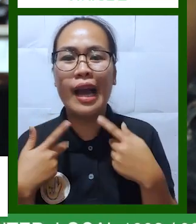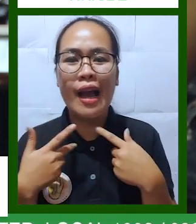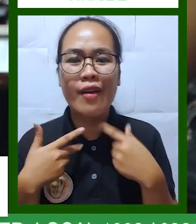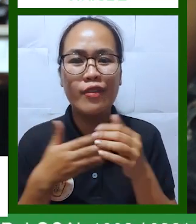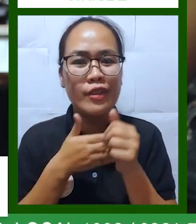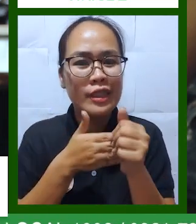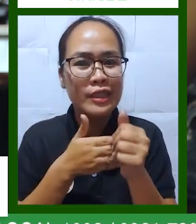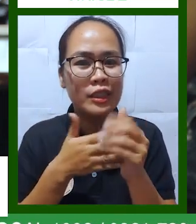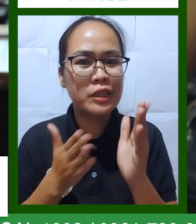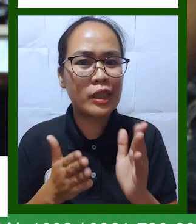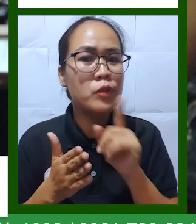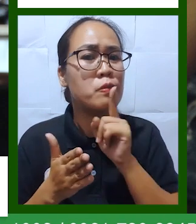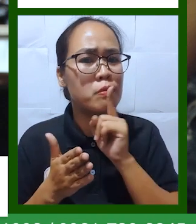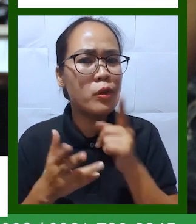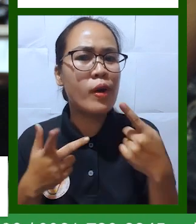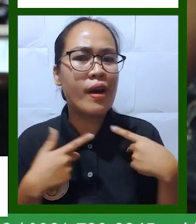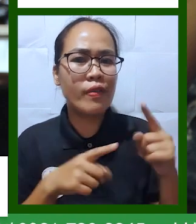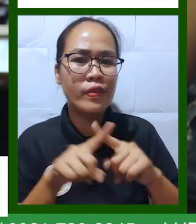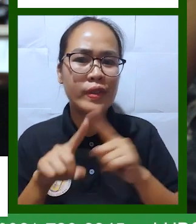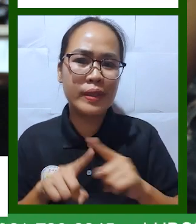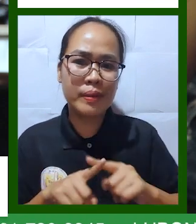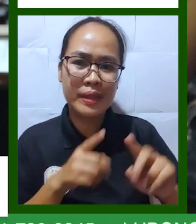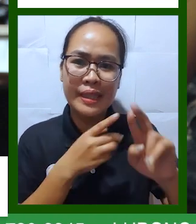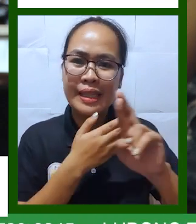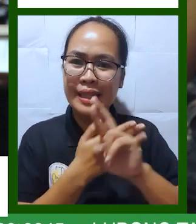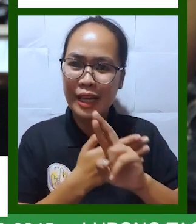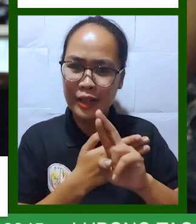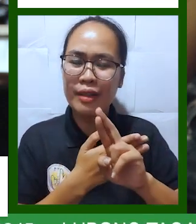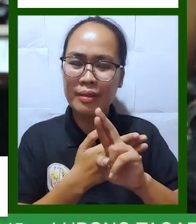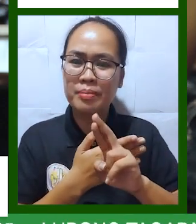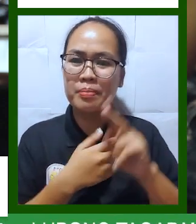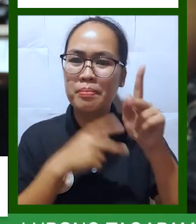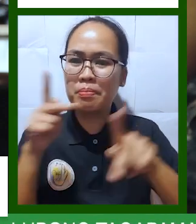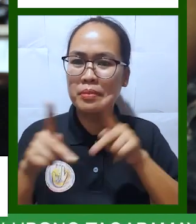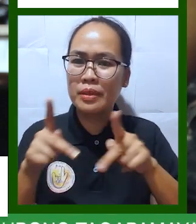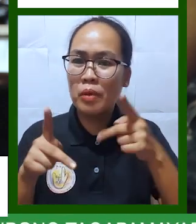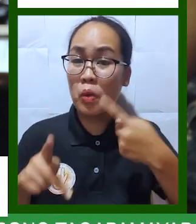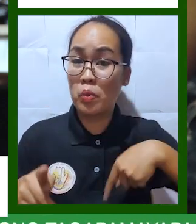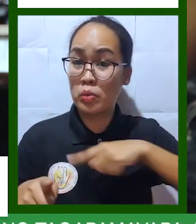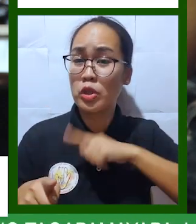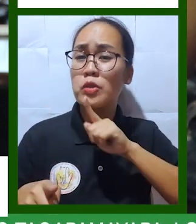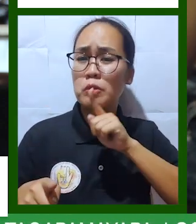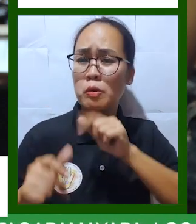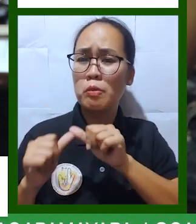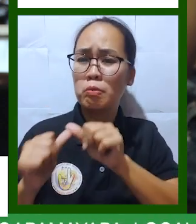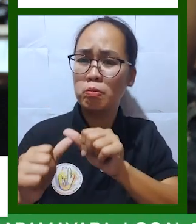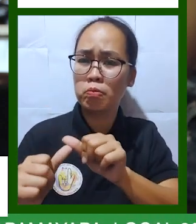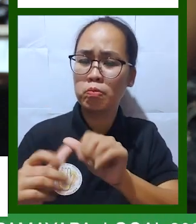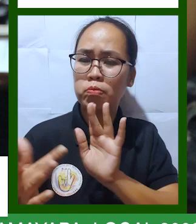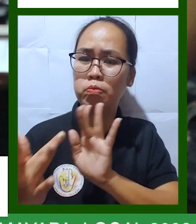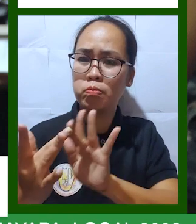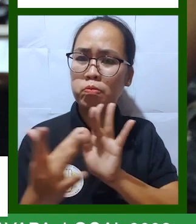business leaders po natin, even our regular citizens. Tayo ay patuloy na nakikipag-ugnayan sa kanila. Nang sa ganun